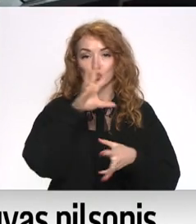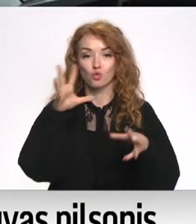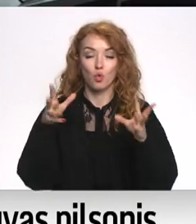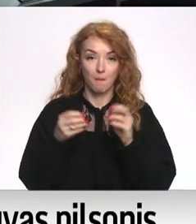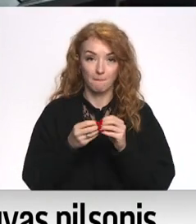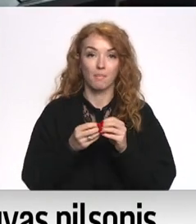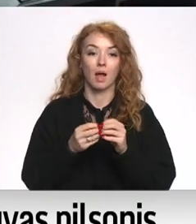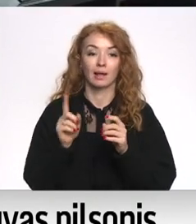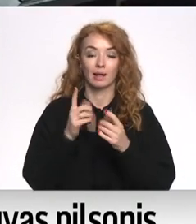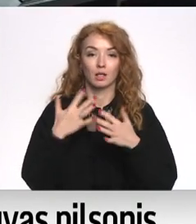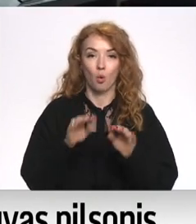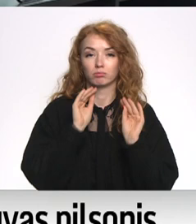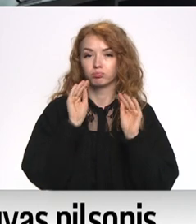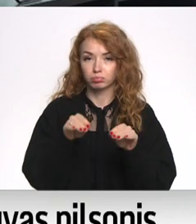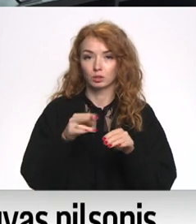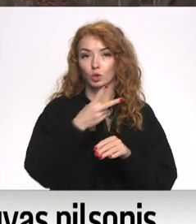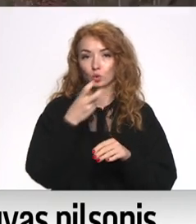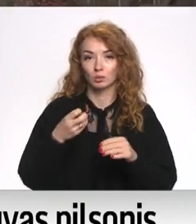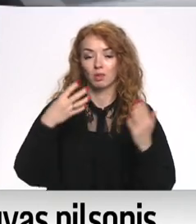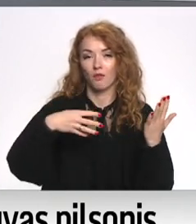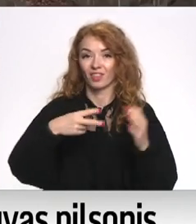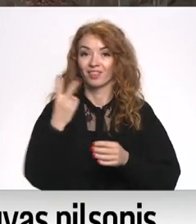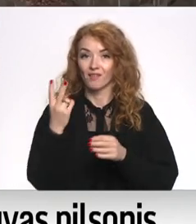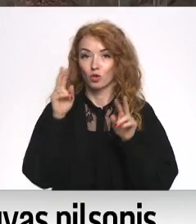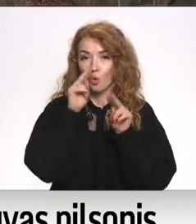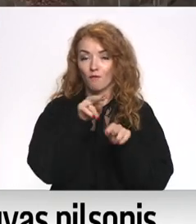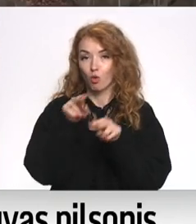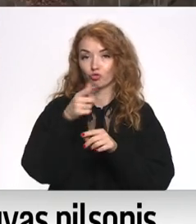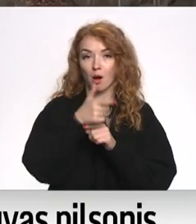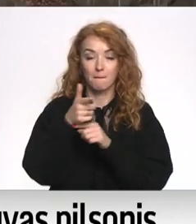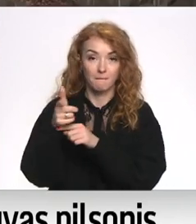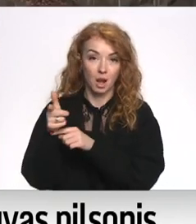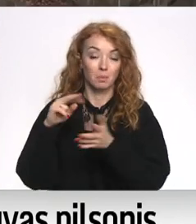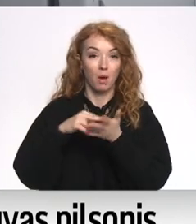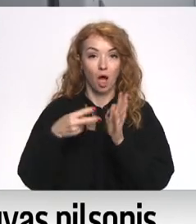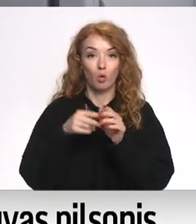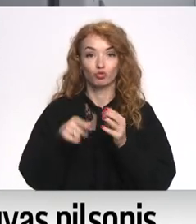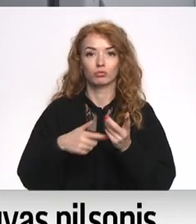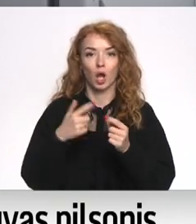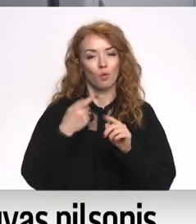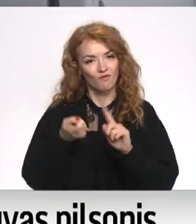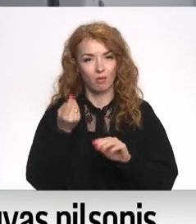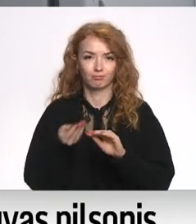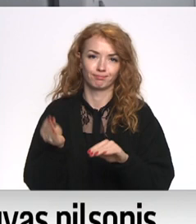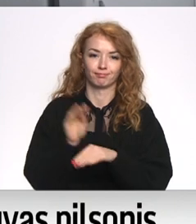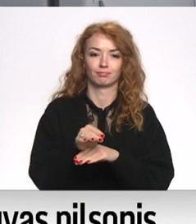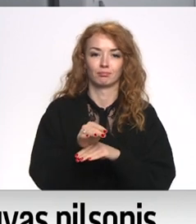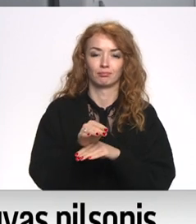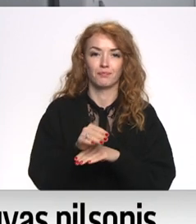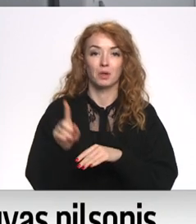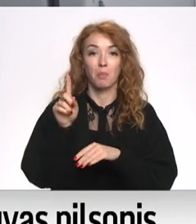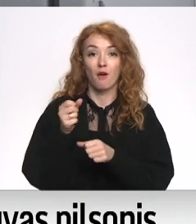novadā šobrīd ir uzstādīts 292 video novērošanas kameras, plānot šo skaitu palielināt.